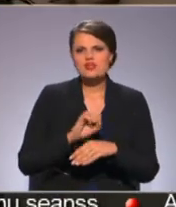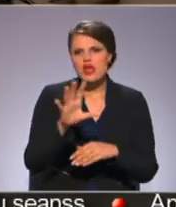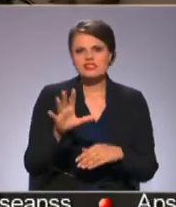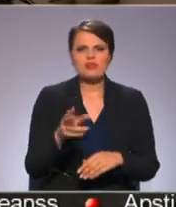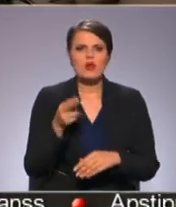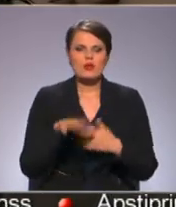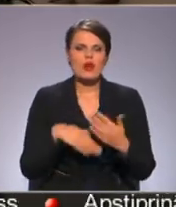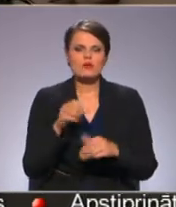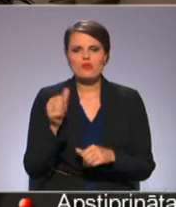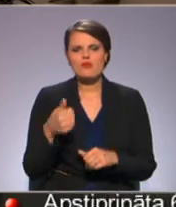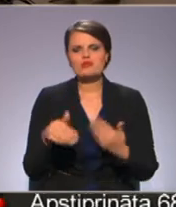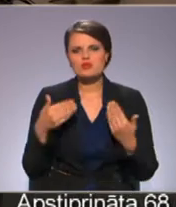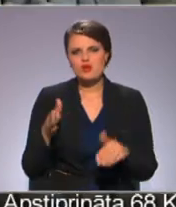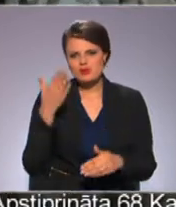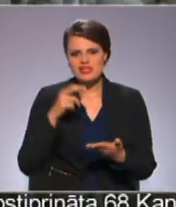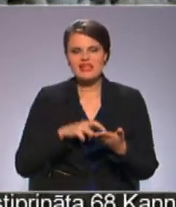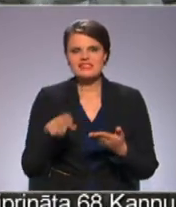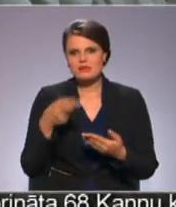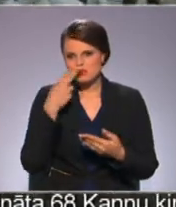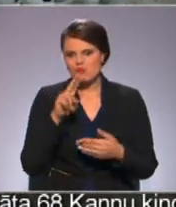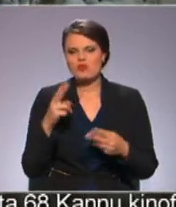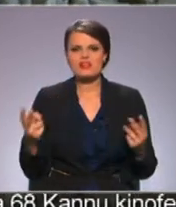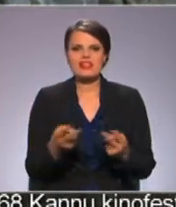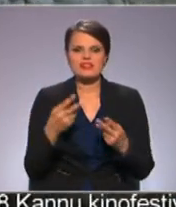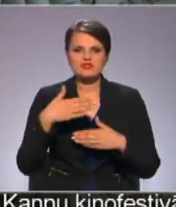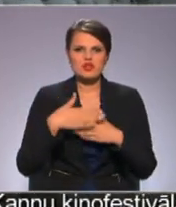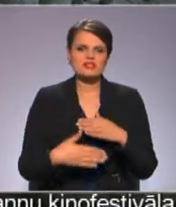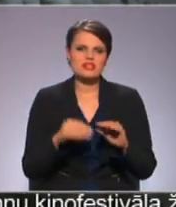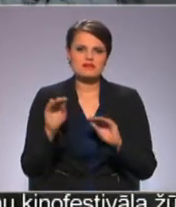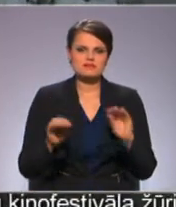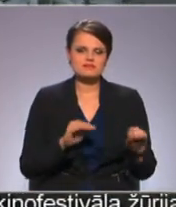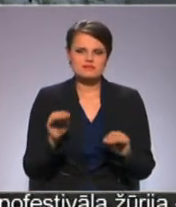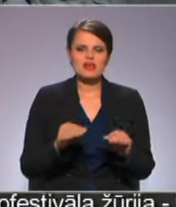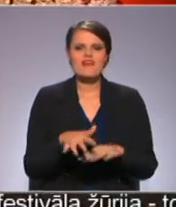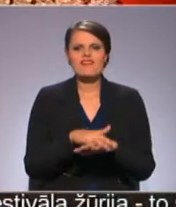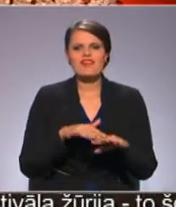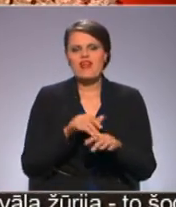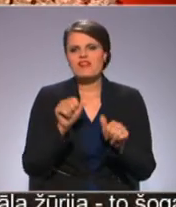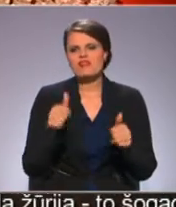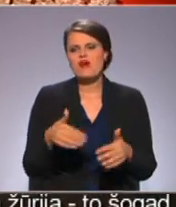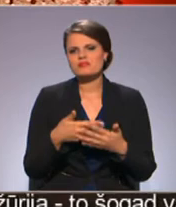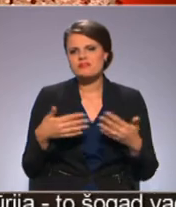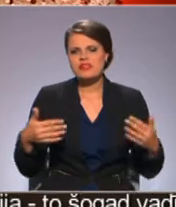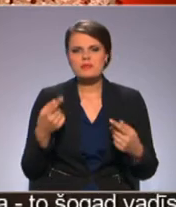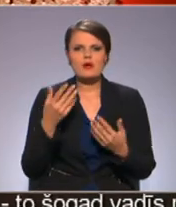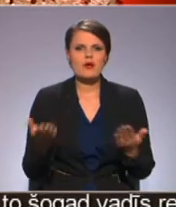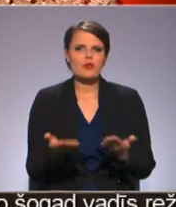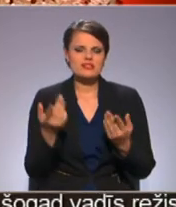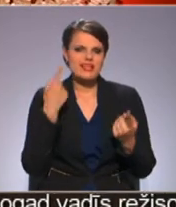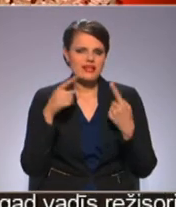instalācijām. Tekstilmāksla jau sen ir izkāpus no tradicionālā gobelēna ietveriem pie sienas, un ideja daudzveidībā rosina gan diskusijas par